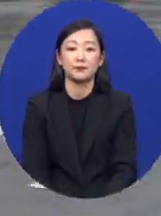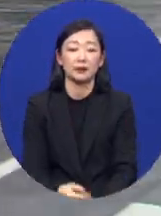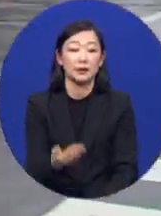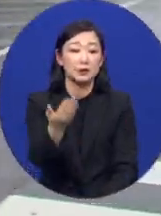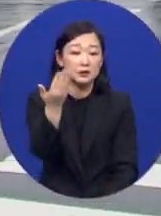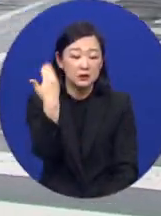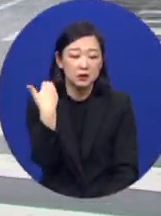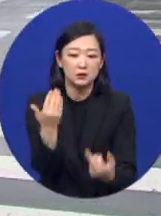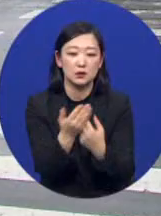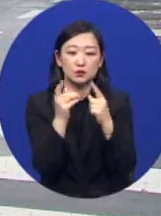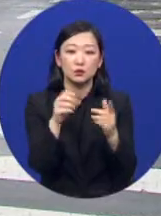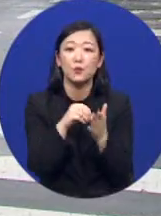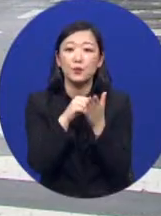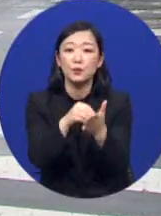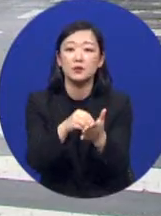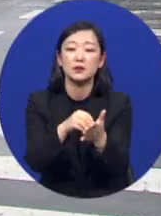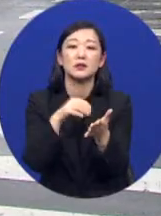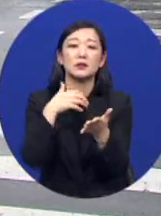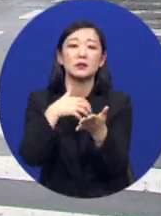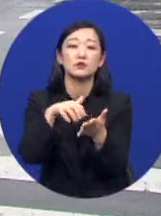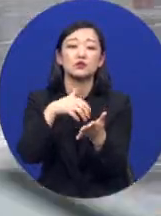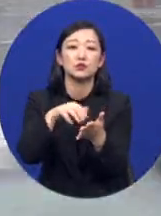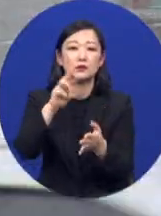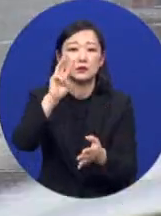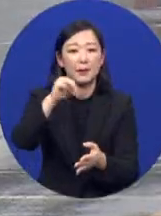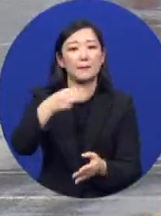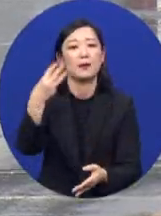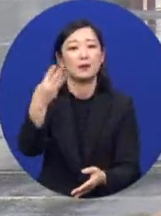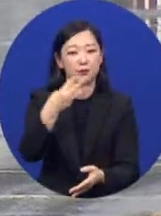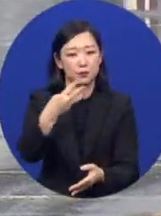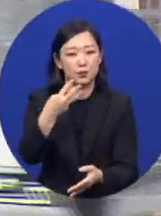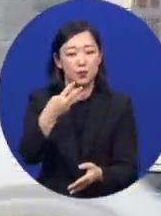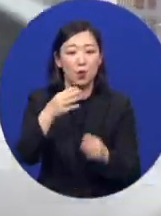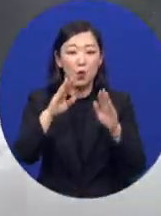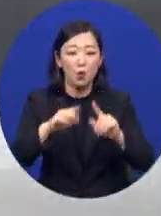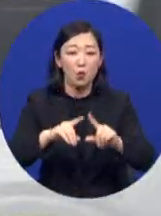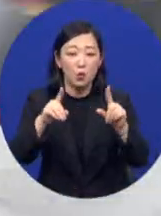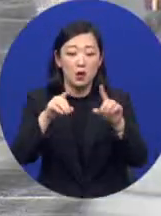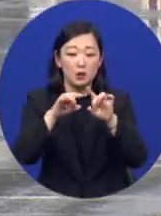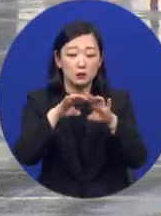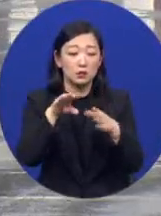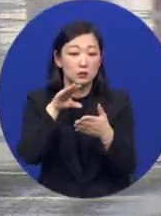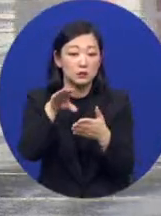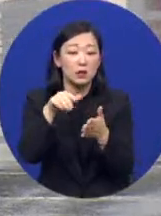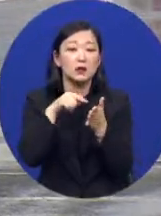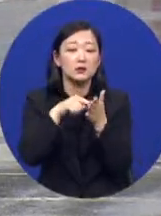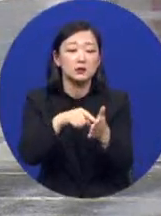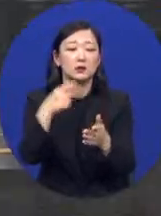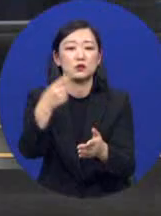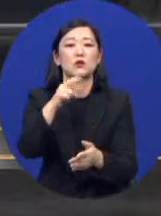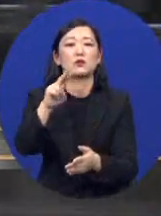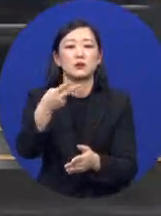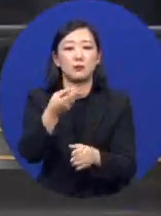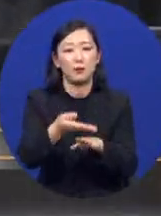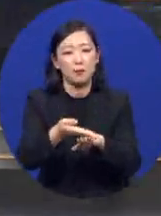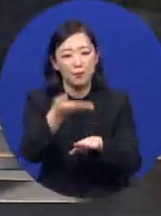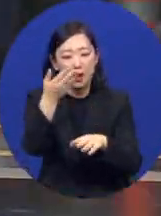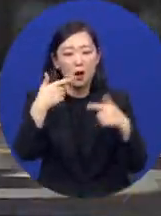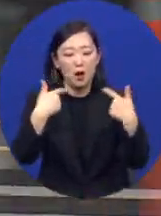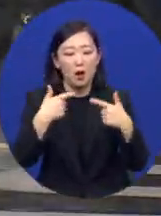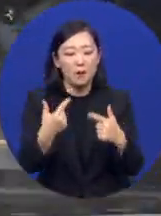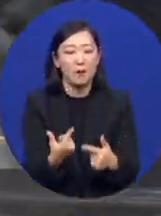지난달까지 제주도에 등록된 전기차는 33,000여대 올해도 전기차 신청대수가 1200대를 넘는 등